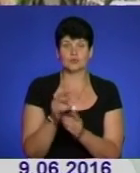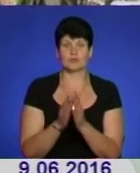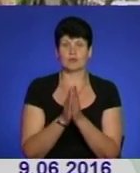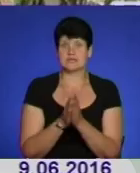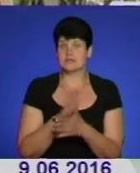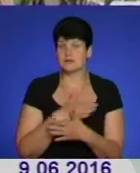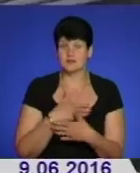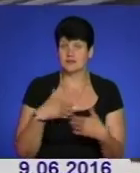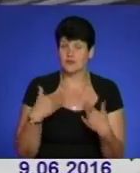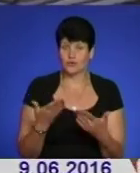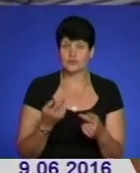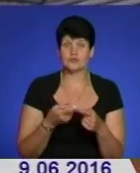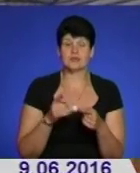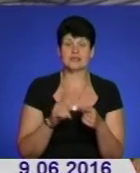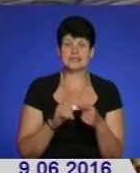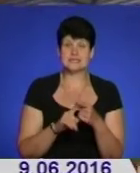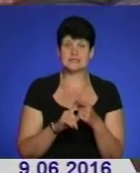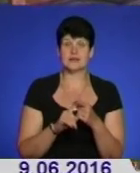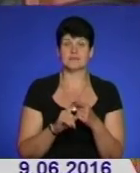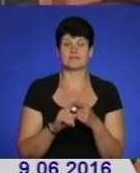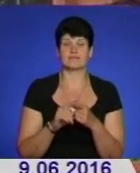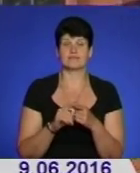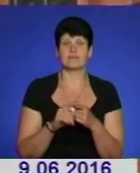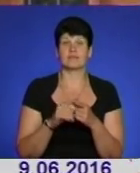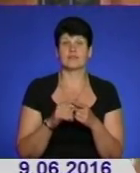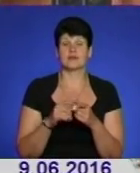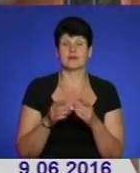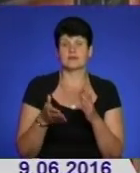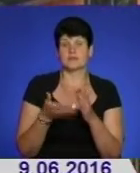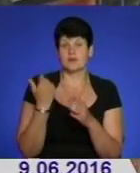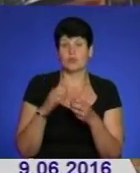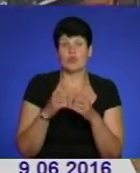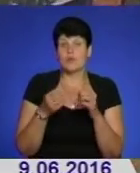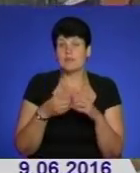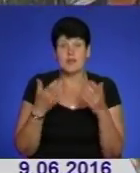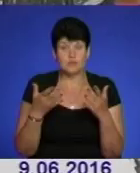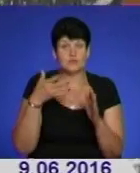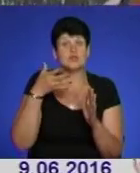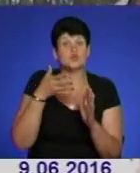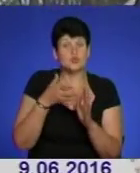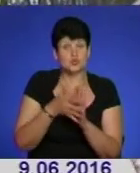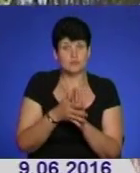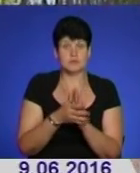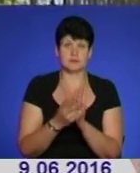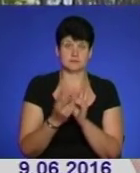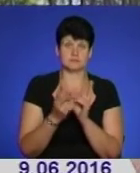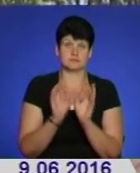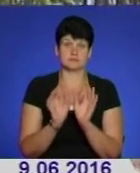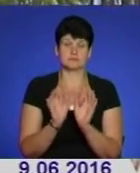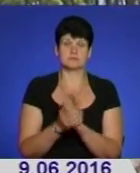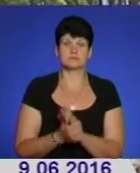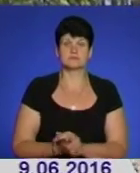і це розв'язало нам проблему, і такі зауваги, вони це зрозуміли і пішли на зустріч. Ви так